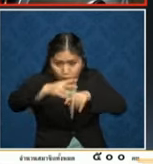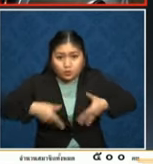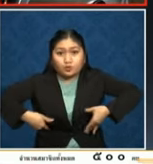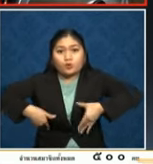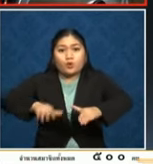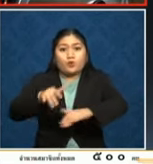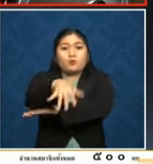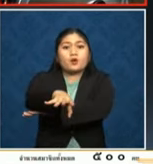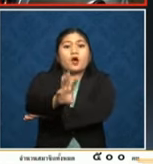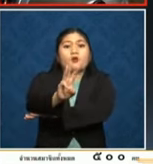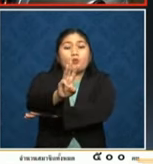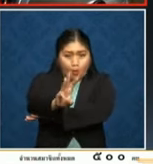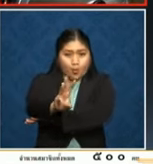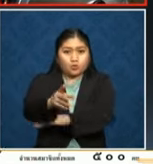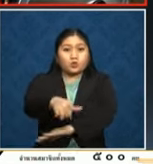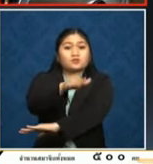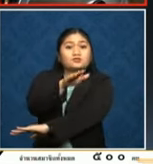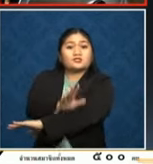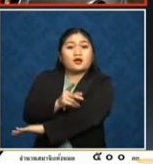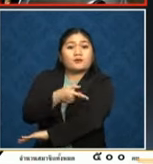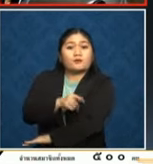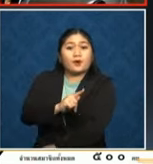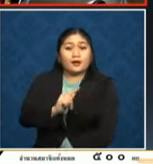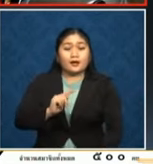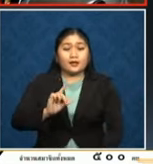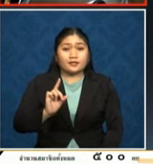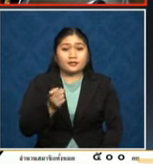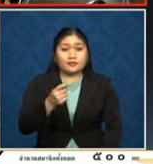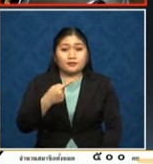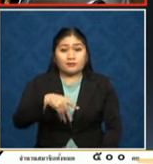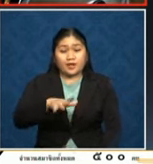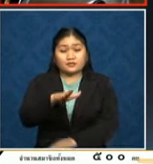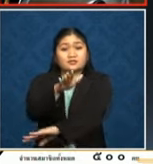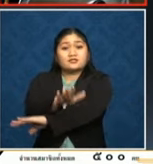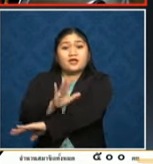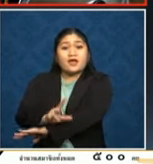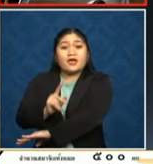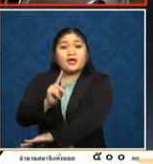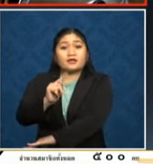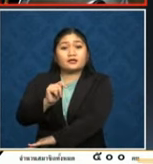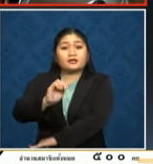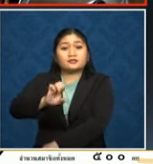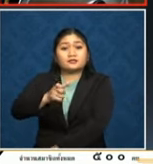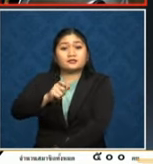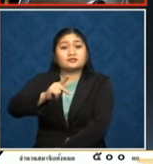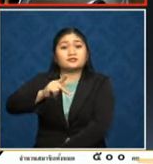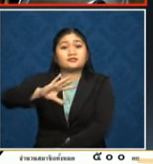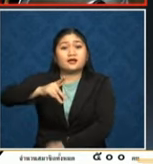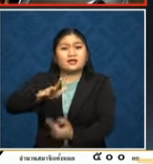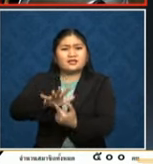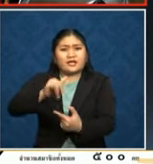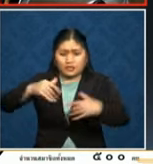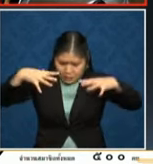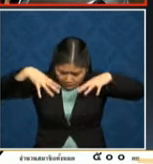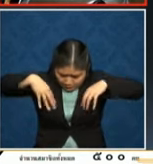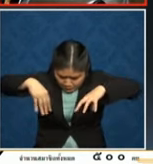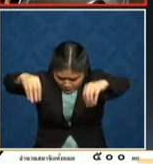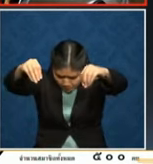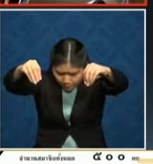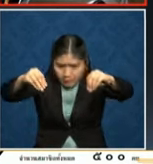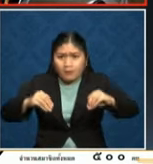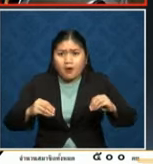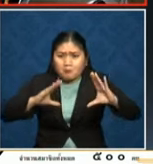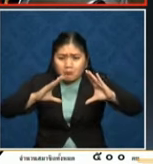6ฝั่งขาเข้าระหว่างสี่แยกปฏิพัฒน์ถึงสี่แยกตึกชัยนะครับโคมไฟนี้ดับตลอดแนวครับทั้งคืนตอนกลาง